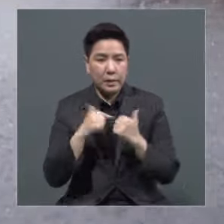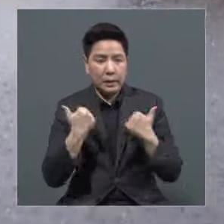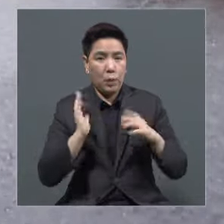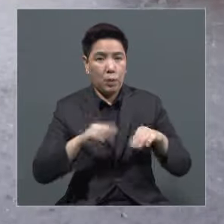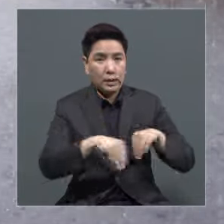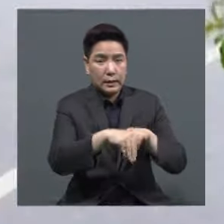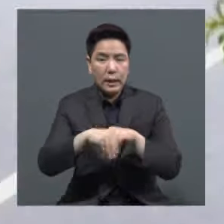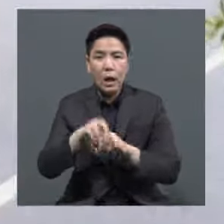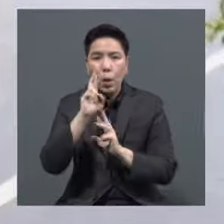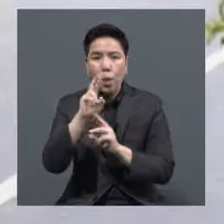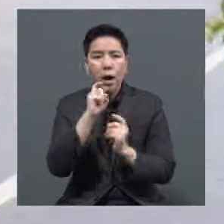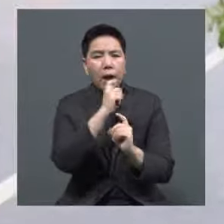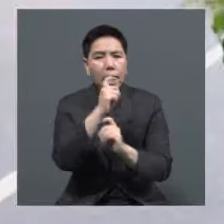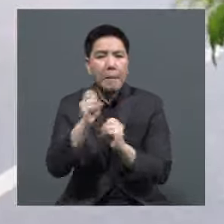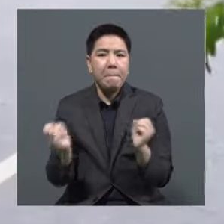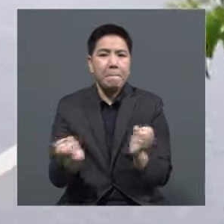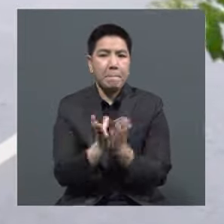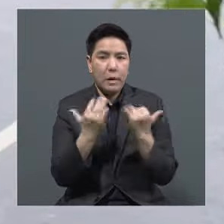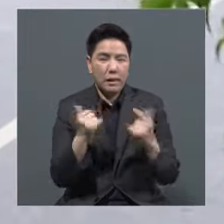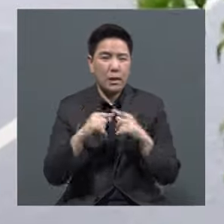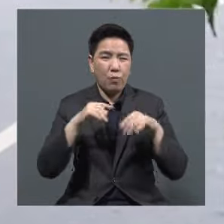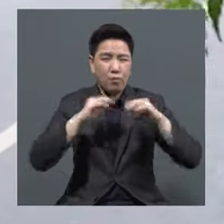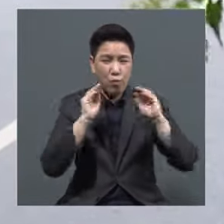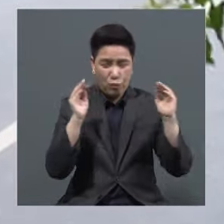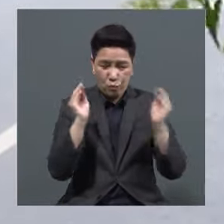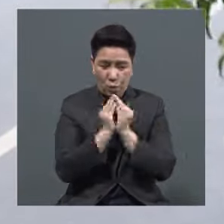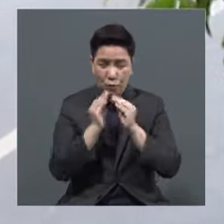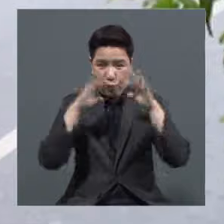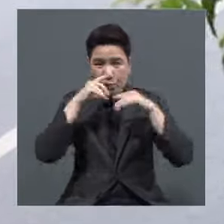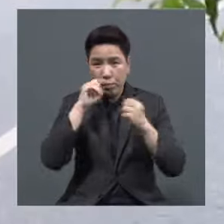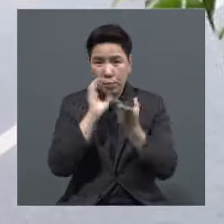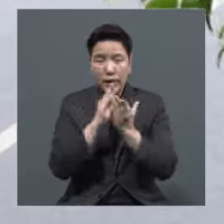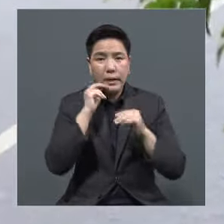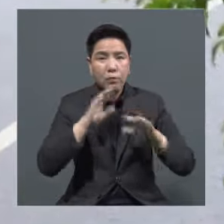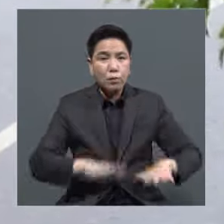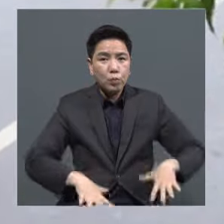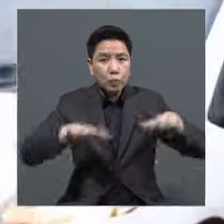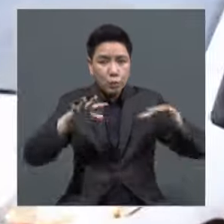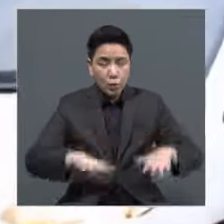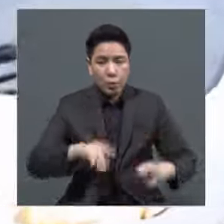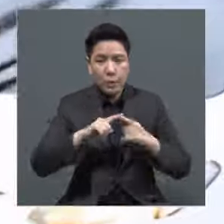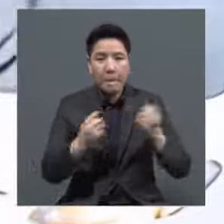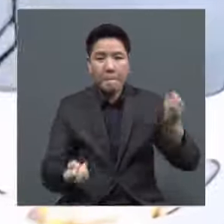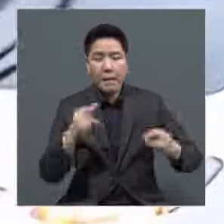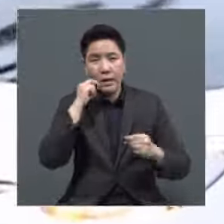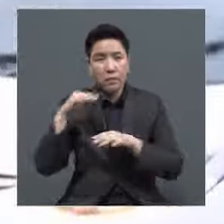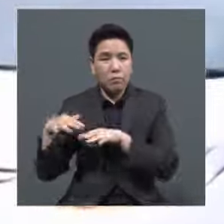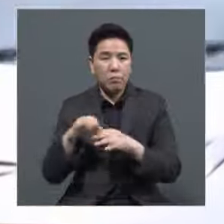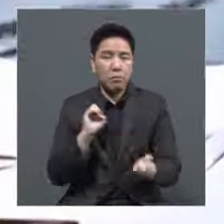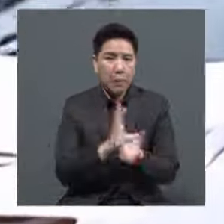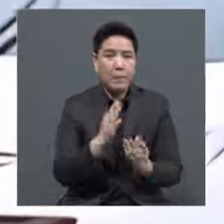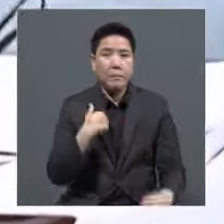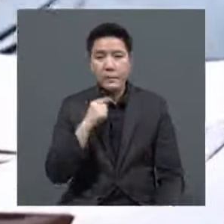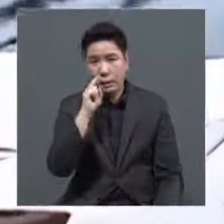ดังกล่าวระมัดระวังอันตรายจากฝนตกหนักและฝนสะสมอาจจะเจอกับน้ำท่วมฉับพลันแล้วก็น้ำป่าไหลหลากกันได้อีก